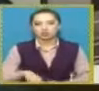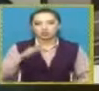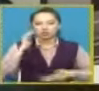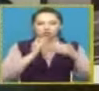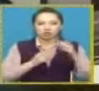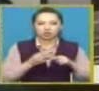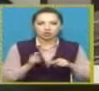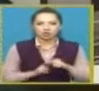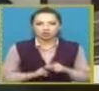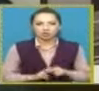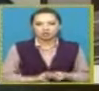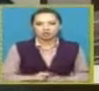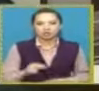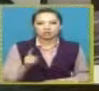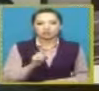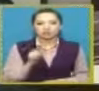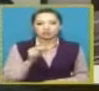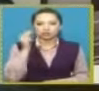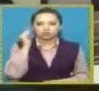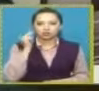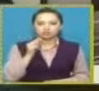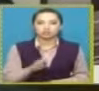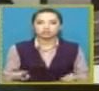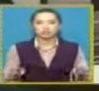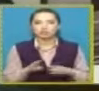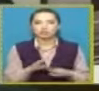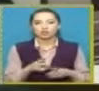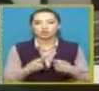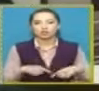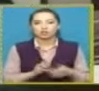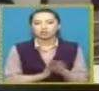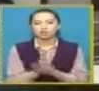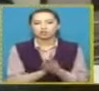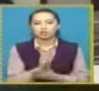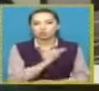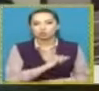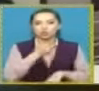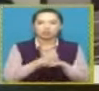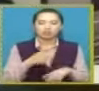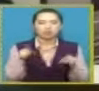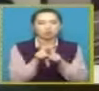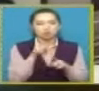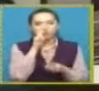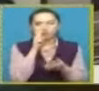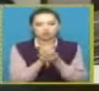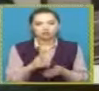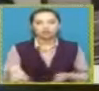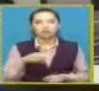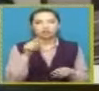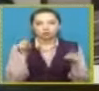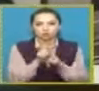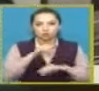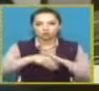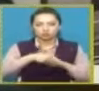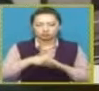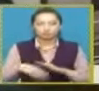бекерден бекер жаңағы мемлекеттік қызметкерлер жауапқа тартылған, өздерінің қызметтік өкілеттерін пайдаланған,